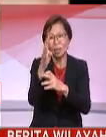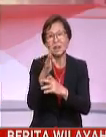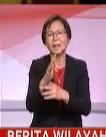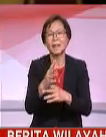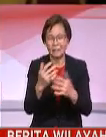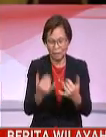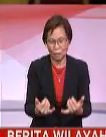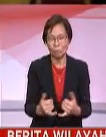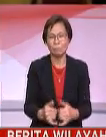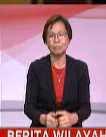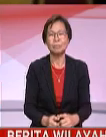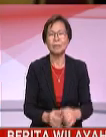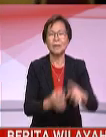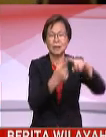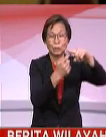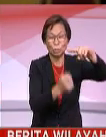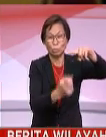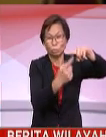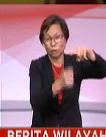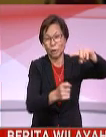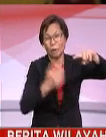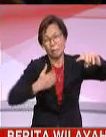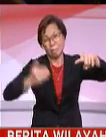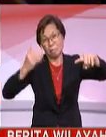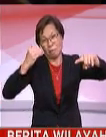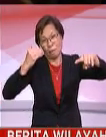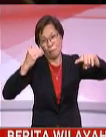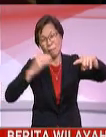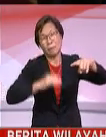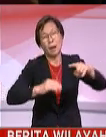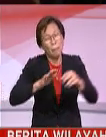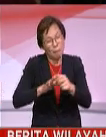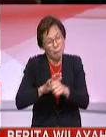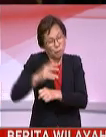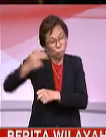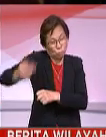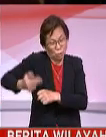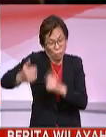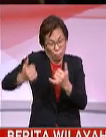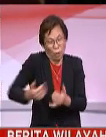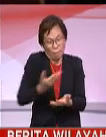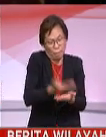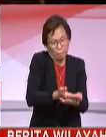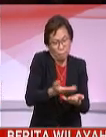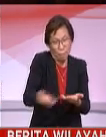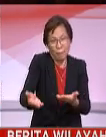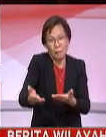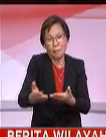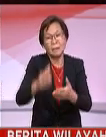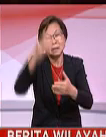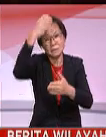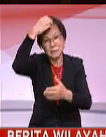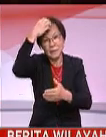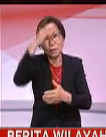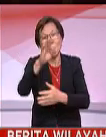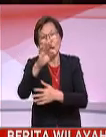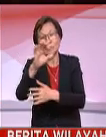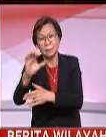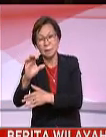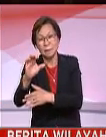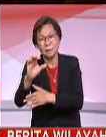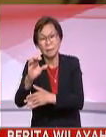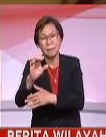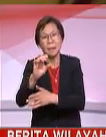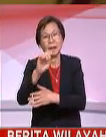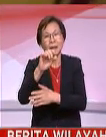kontemporari. Jersey retro yang simbolik dan penuh bersejarah itu kini boleh dibeli melalui selangorfc.com